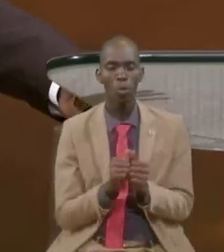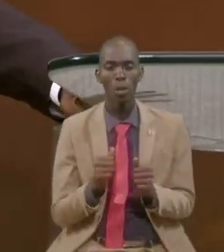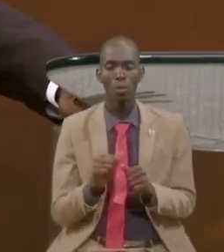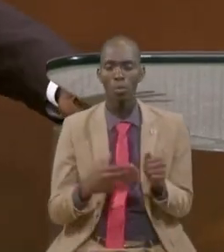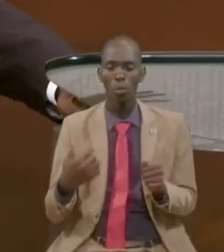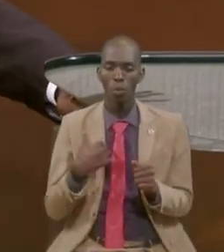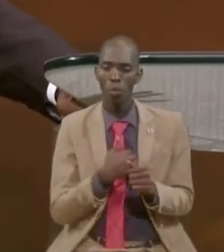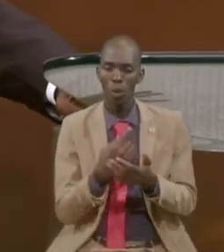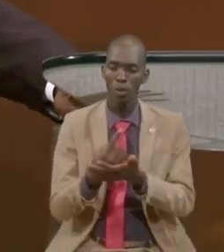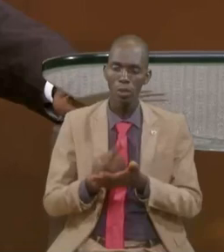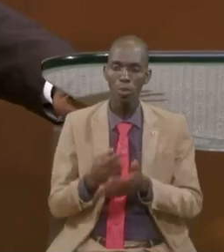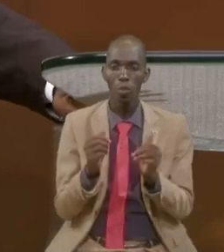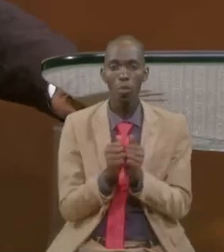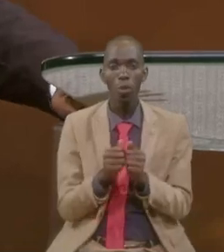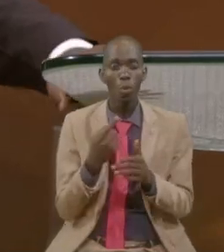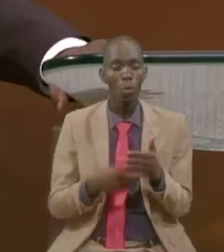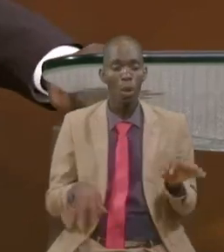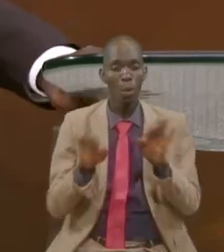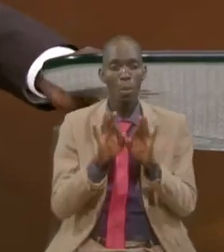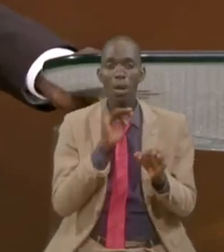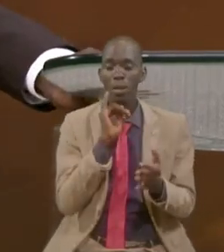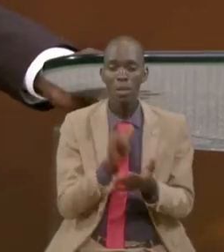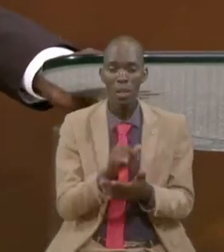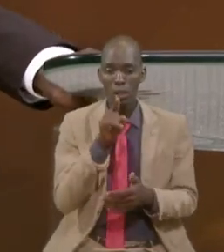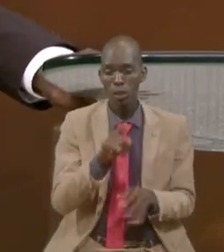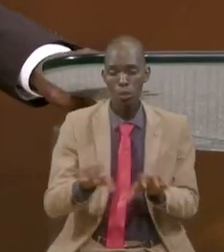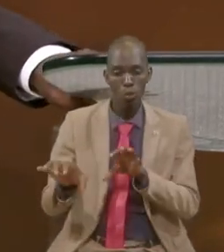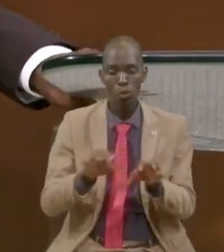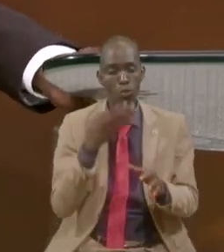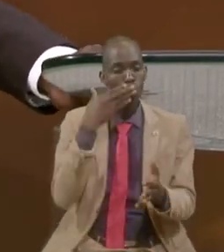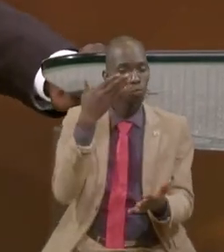que nous vivons ensemble avec, c'est que, oui,